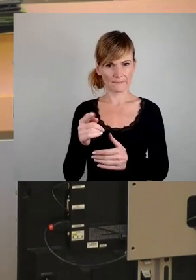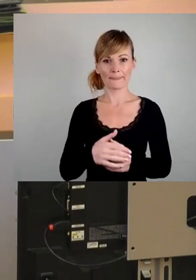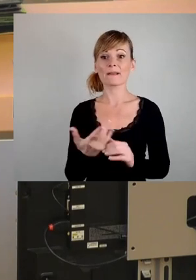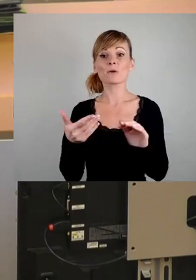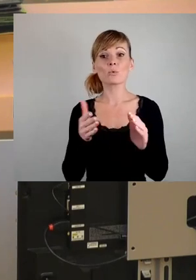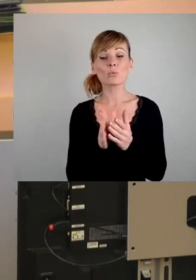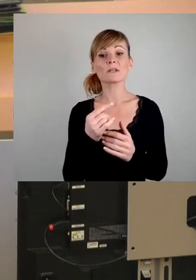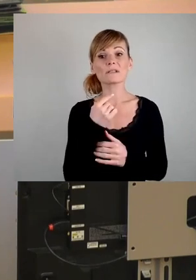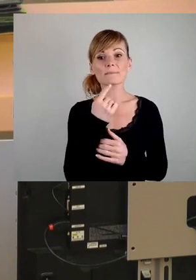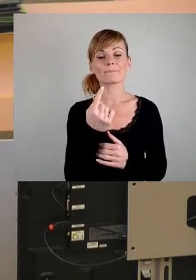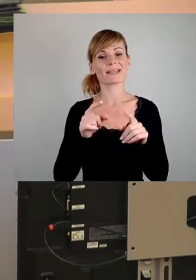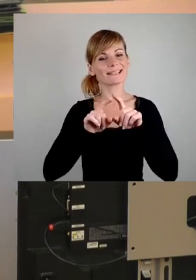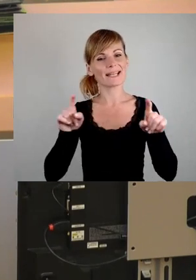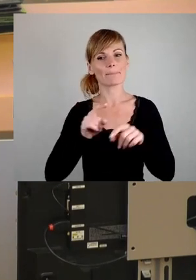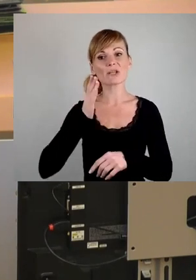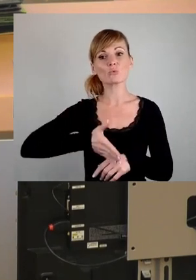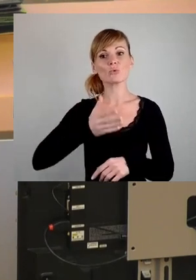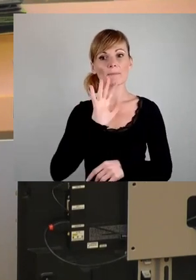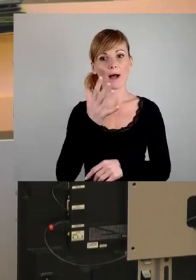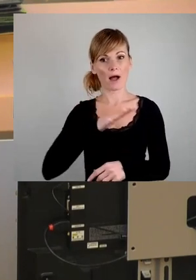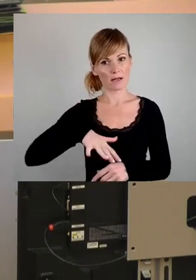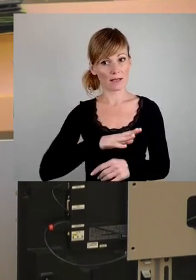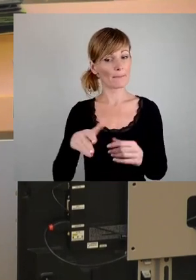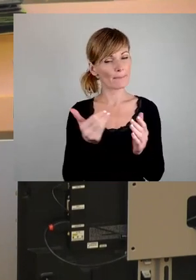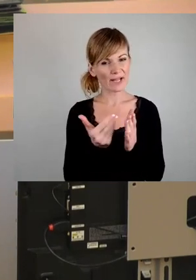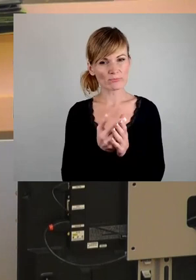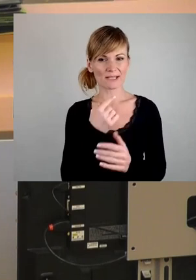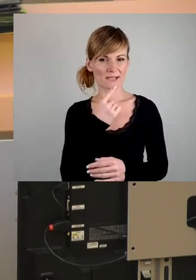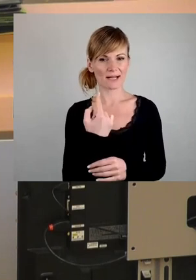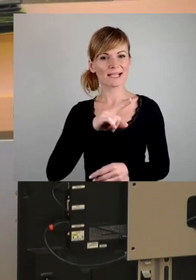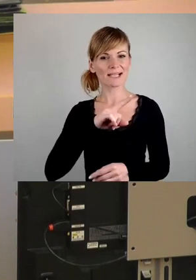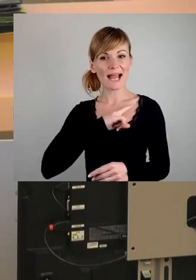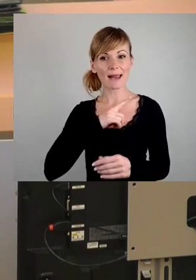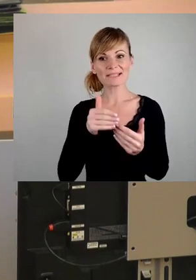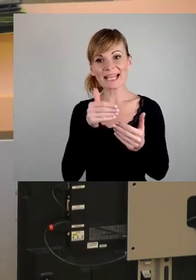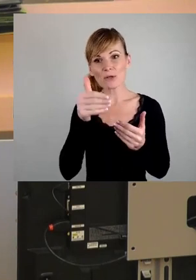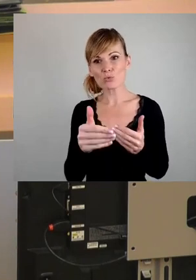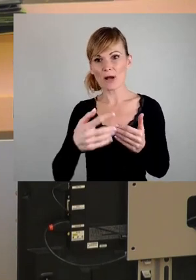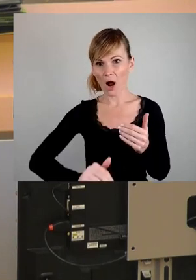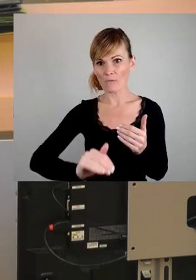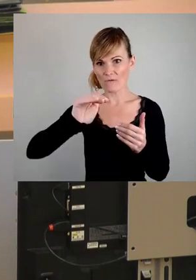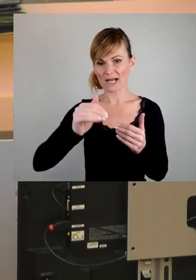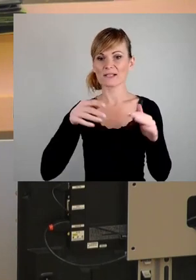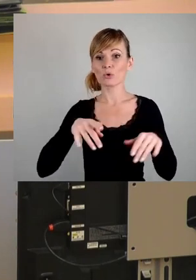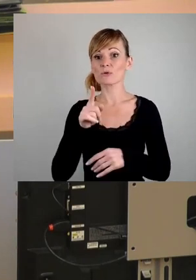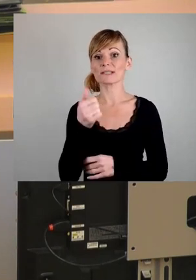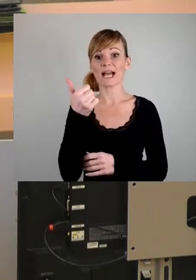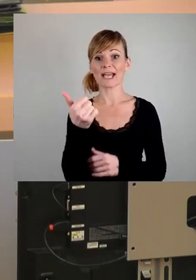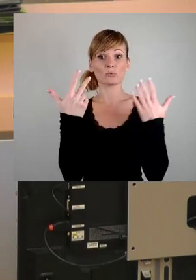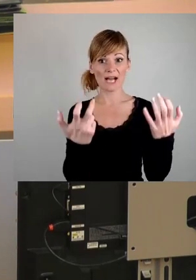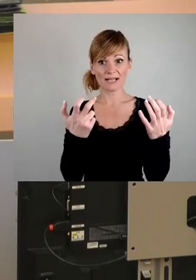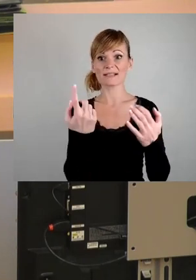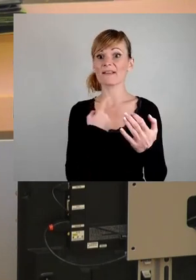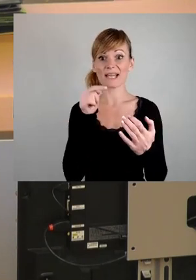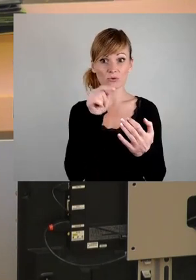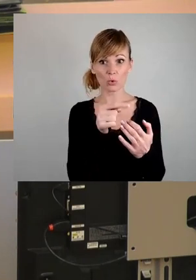Thema Südpark das Beispiel erwähnen. Ich bin dort gegenüber groß geworden. 1981 sind wir auf die Südhöhe gezogen und